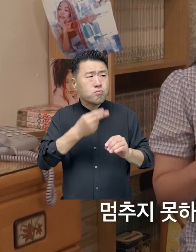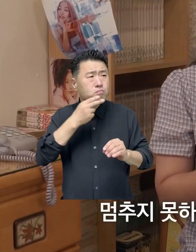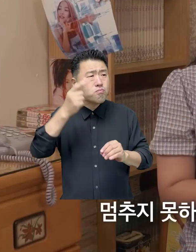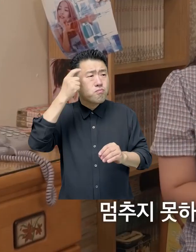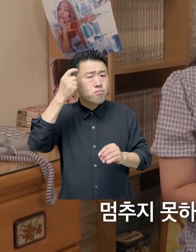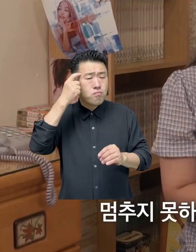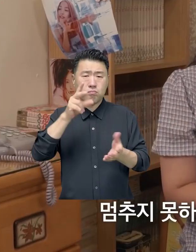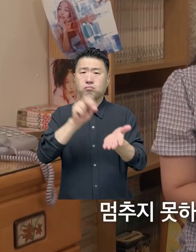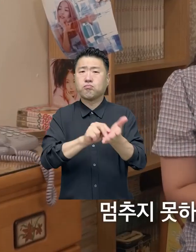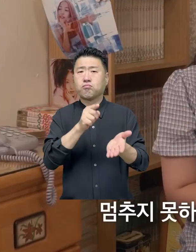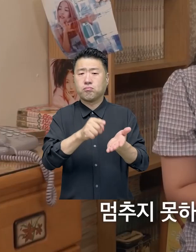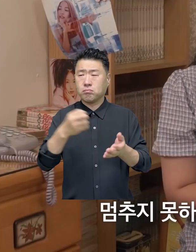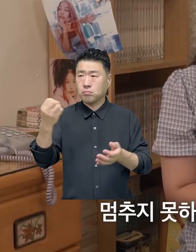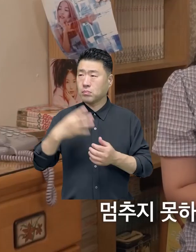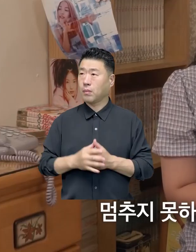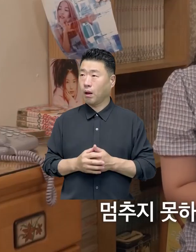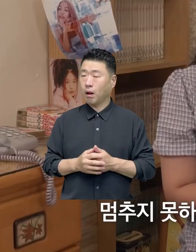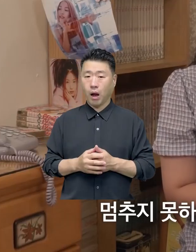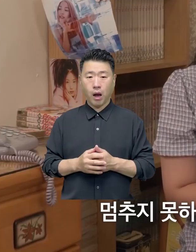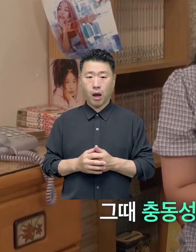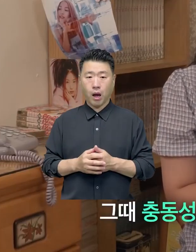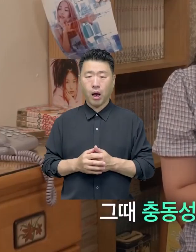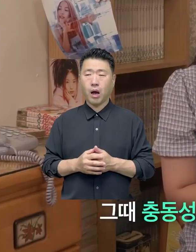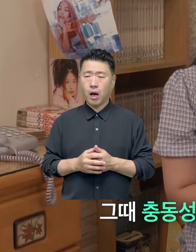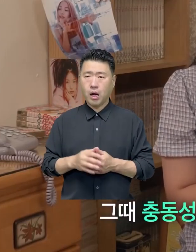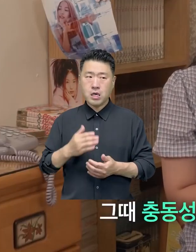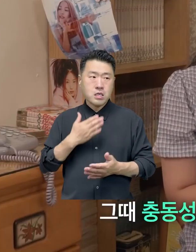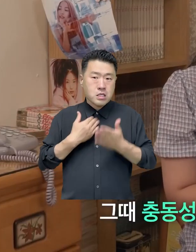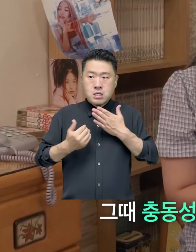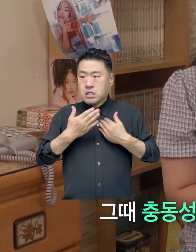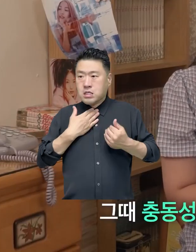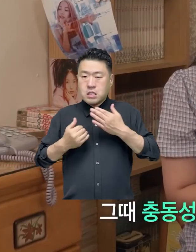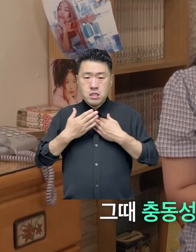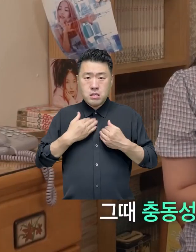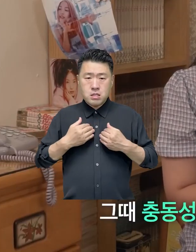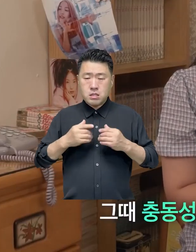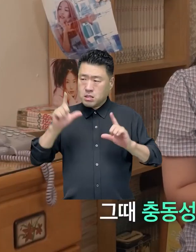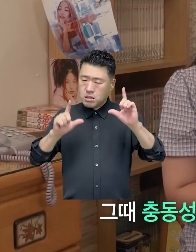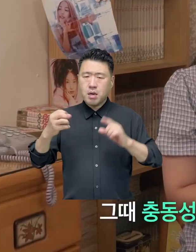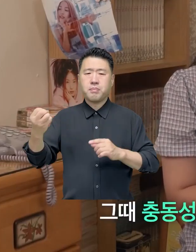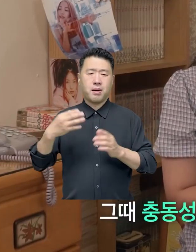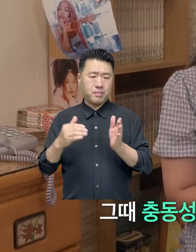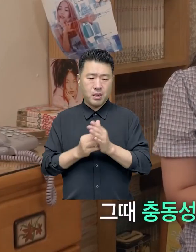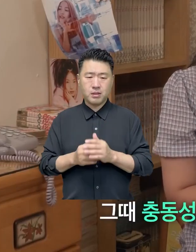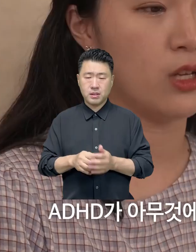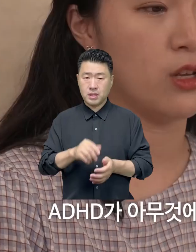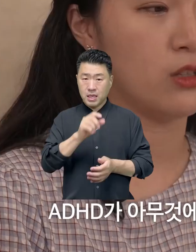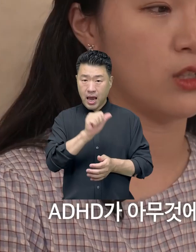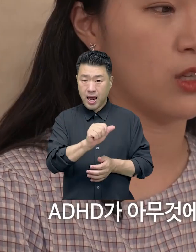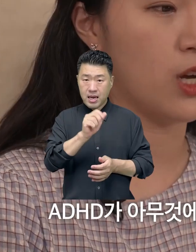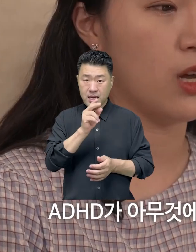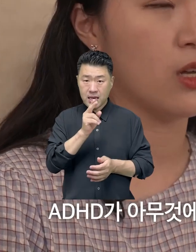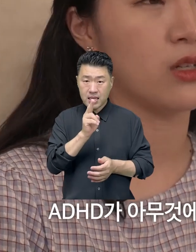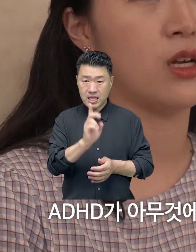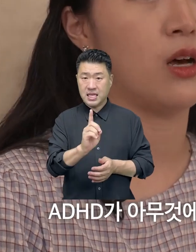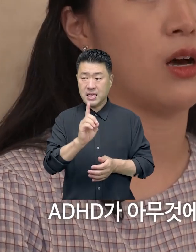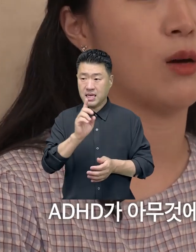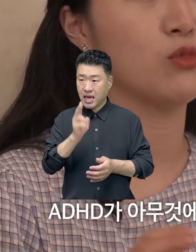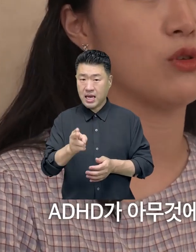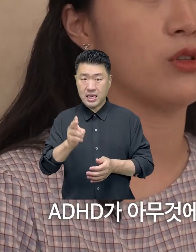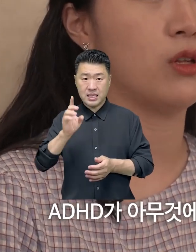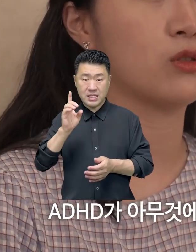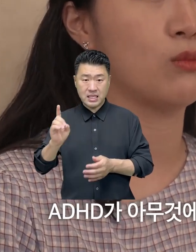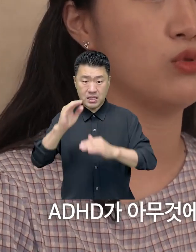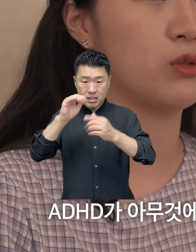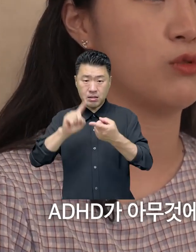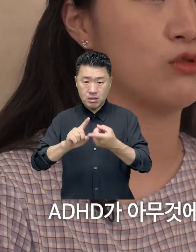싶은데도 멈추지 못하느냐. 이제 그게 문제라고 하셔서 그때 충동성에 대한 얘기를 들었습니다. ADHD가 그냥